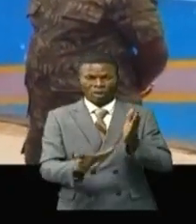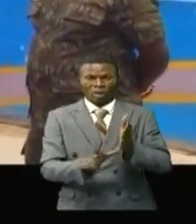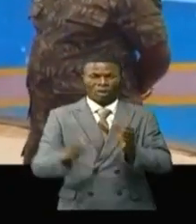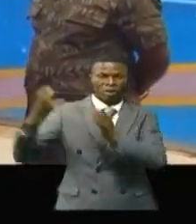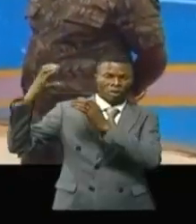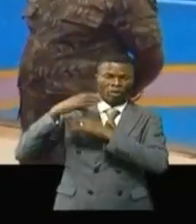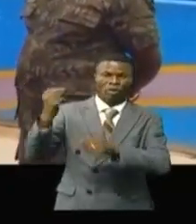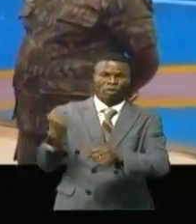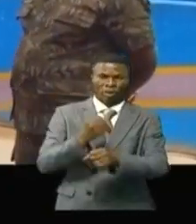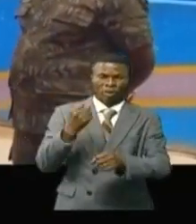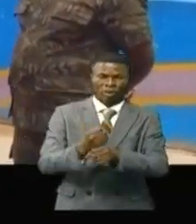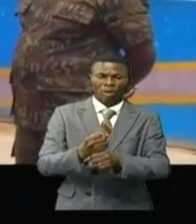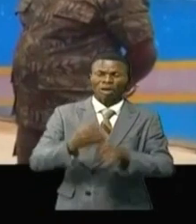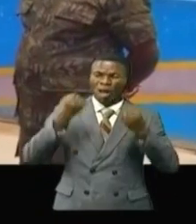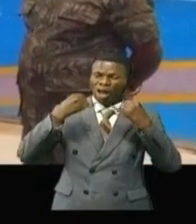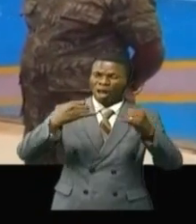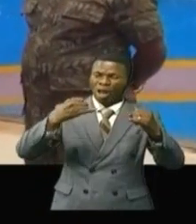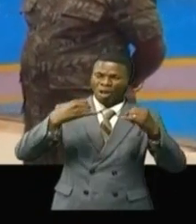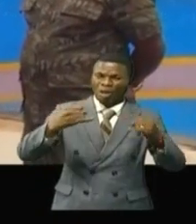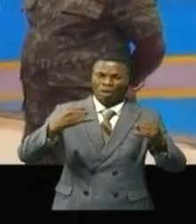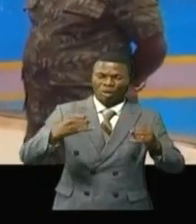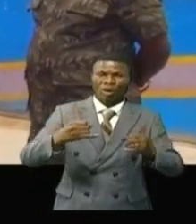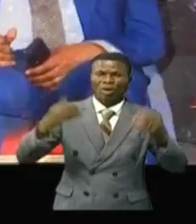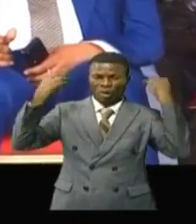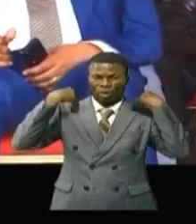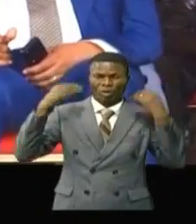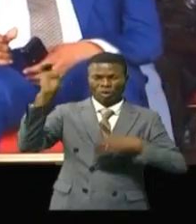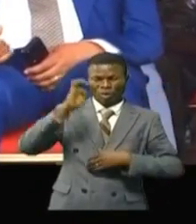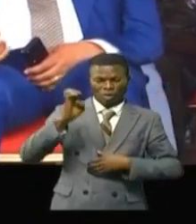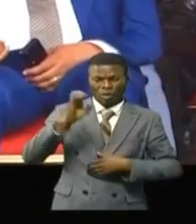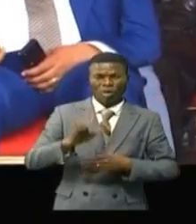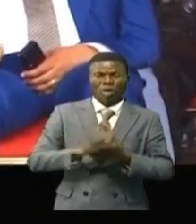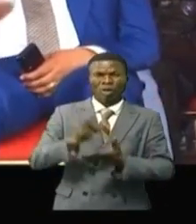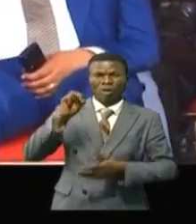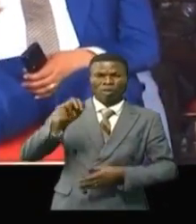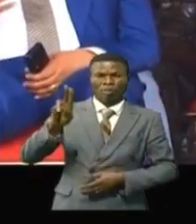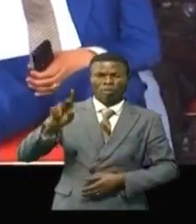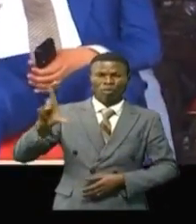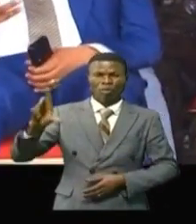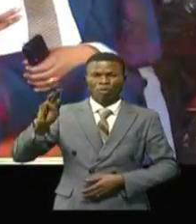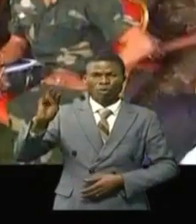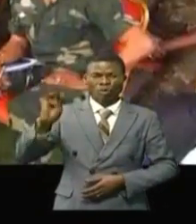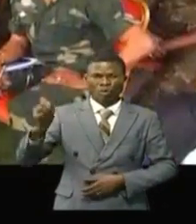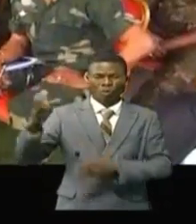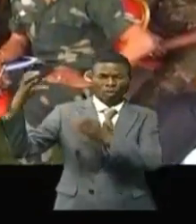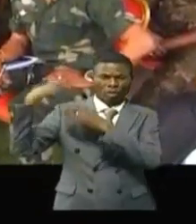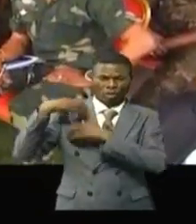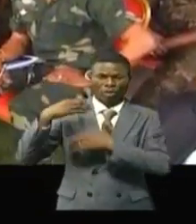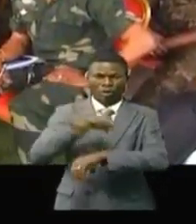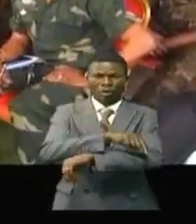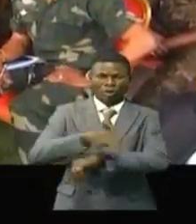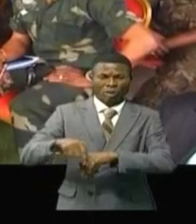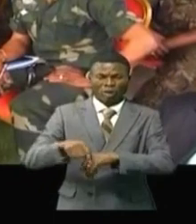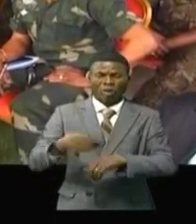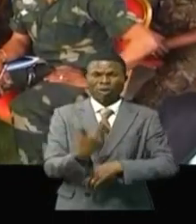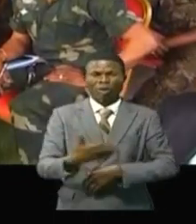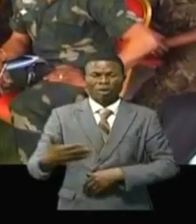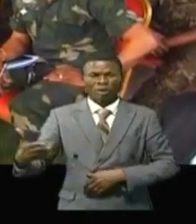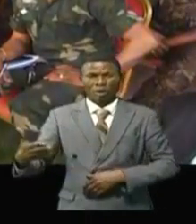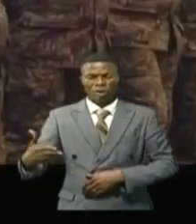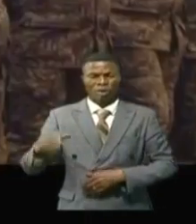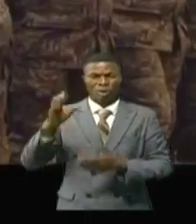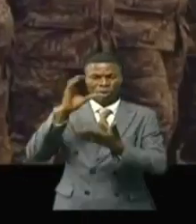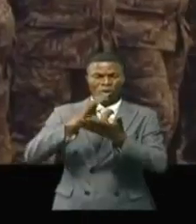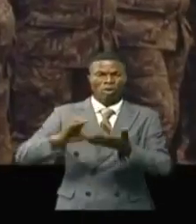des opérations et des renseignements, du général de brigade Mulumba Kabanangi Désiré, chargé de l'administration et logistique, et du